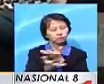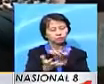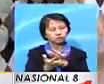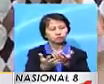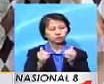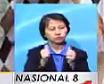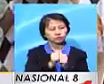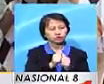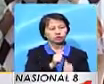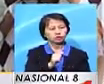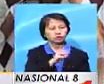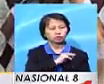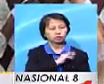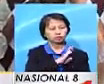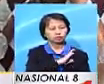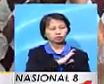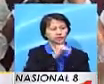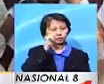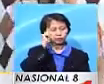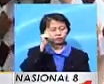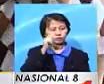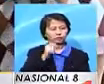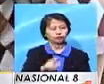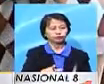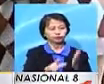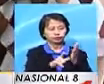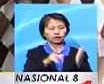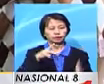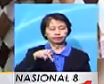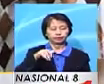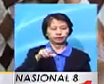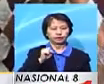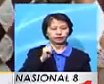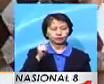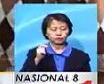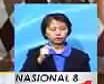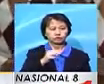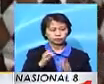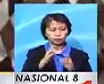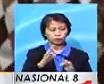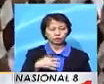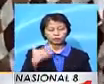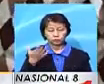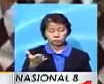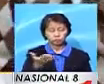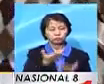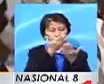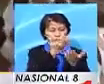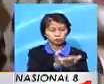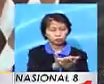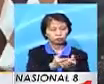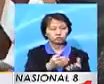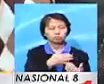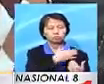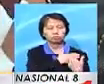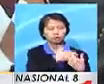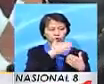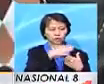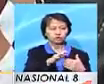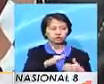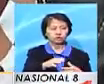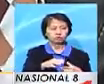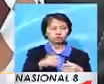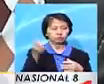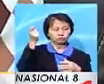mesra bersama Ahmad Razif Abdul Rahman. Pemangku PBSNT itu menjelaskan persatuan bercadang menawarkan jawatan itu selepas